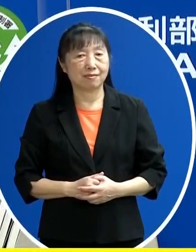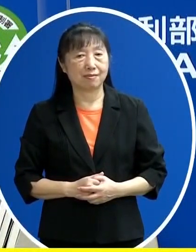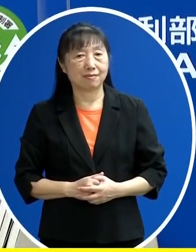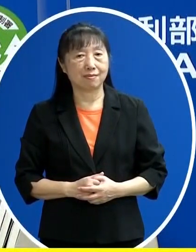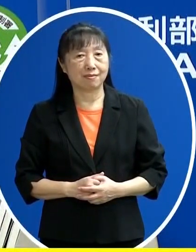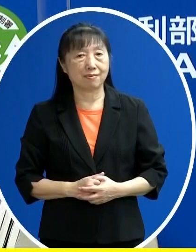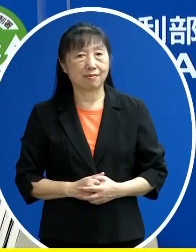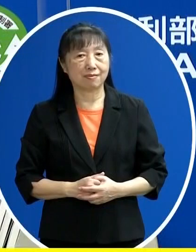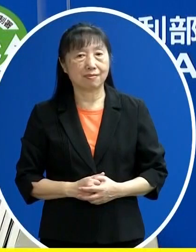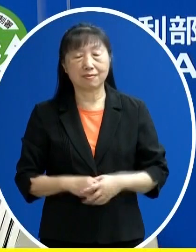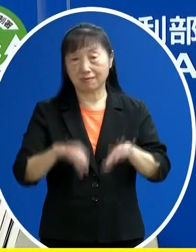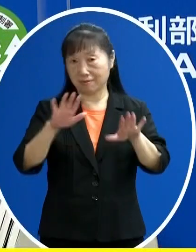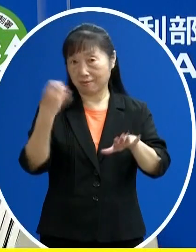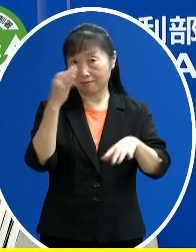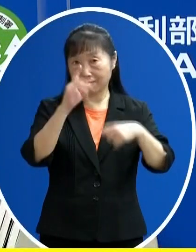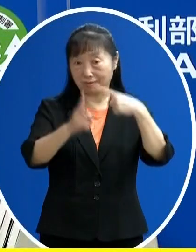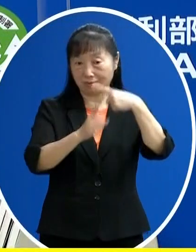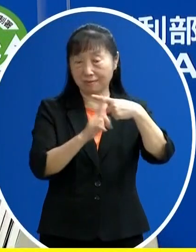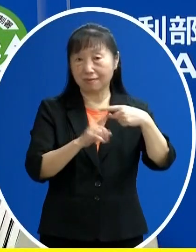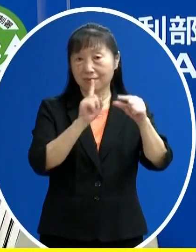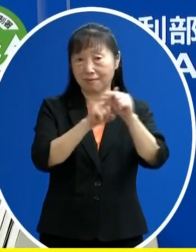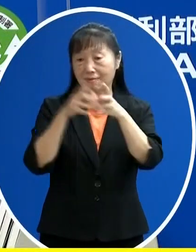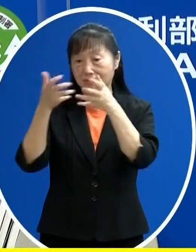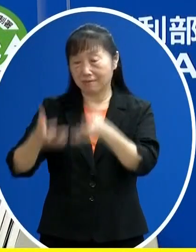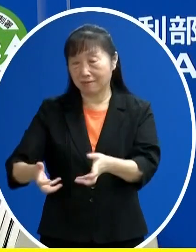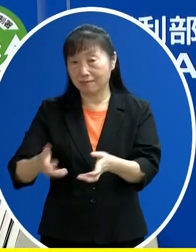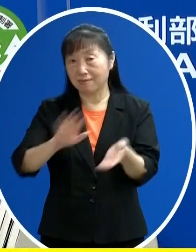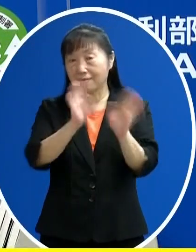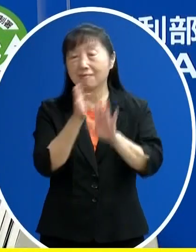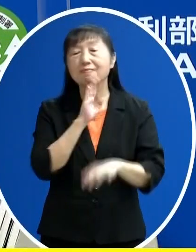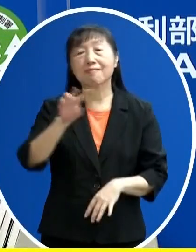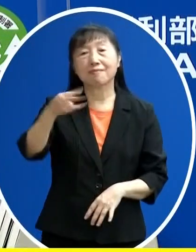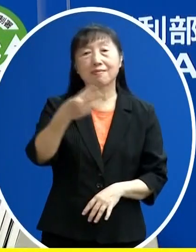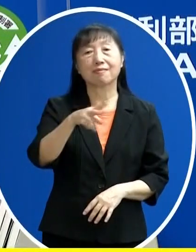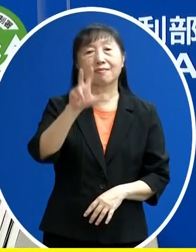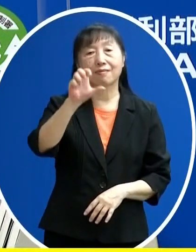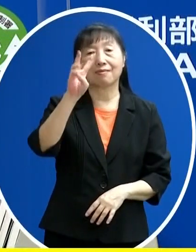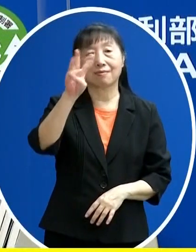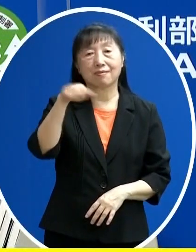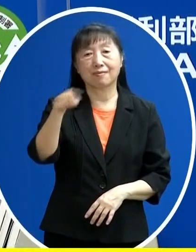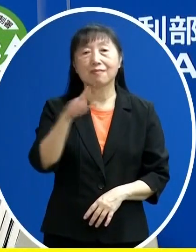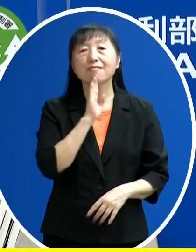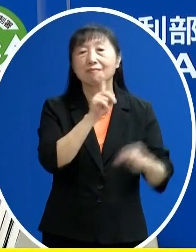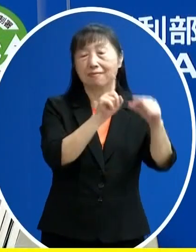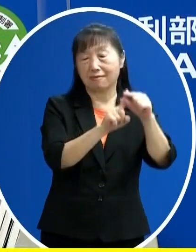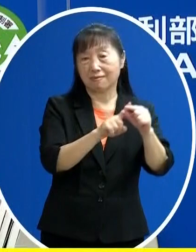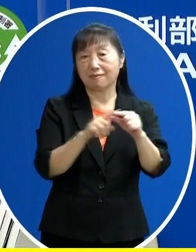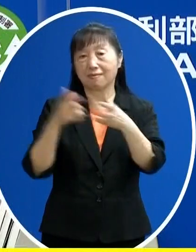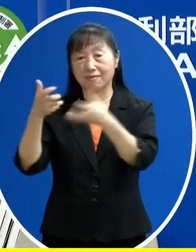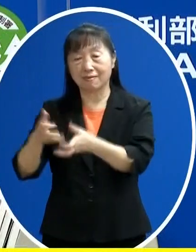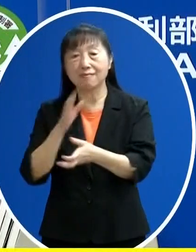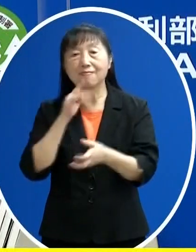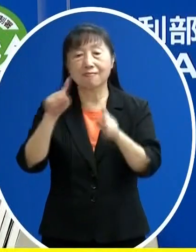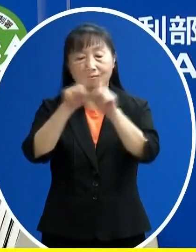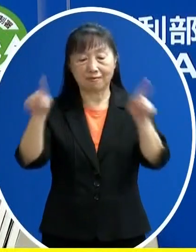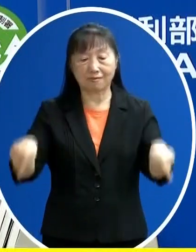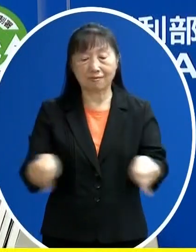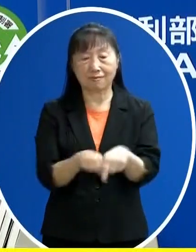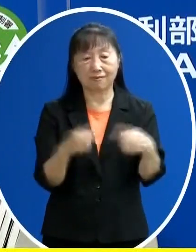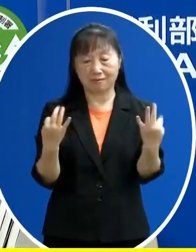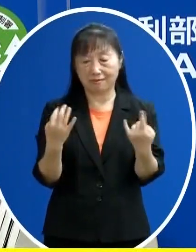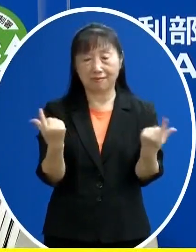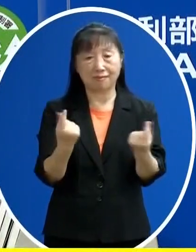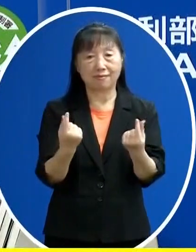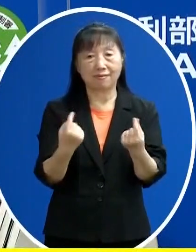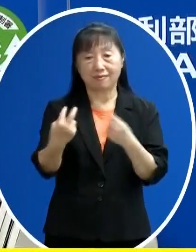好，那今天的新增中重症是373例那中症跟重症的数字就如手板，请大家自己